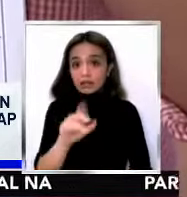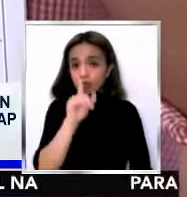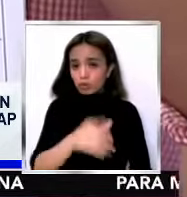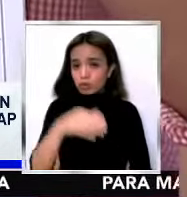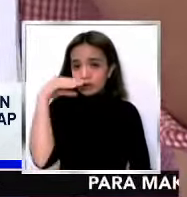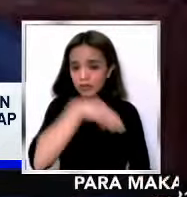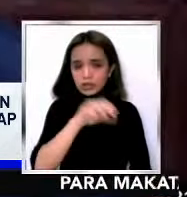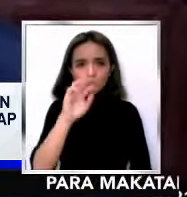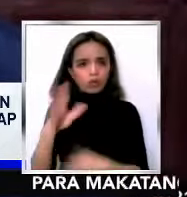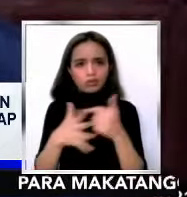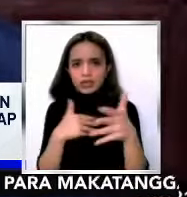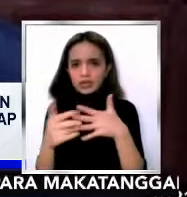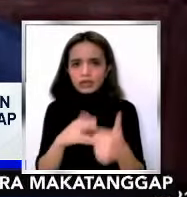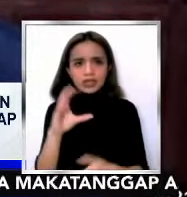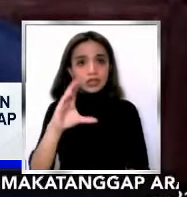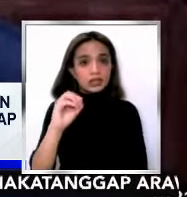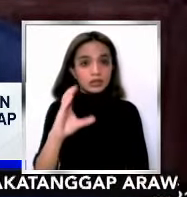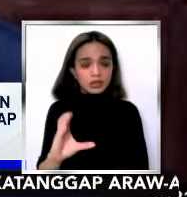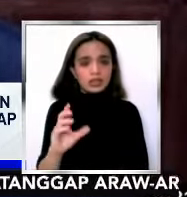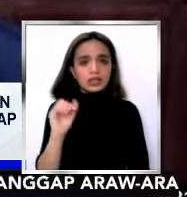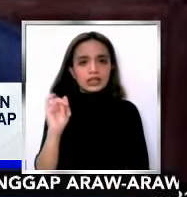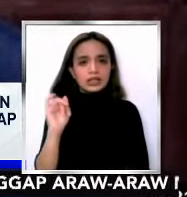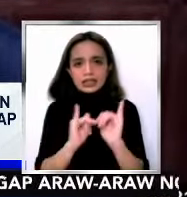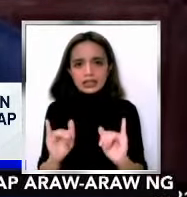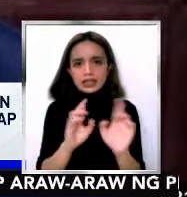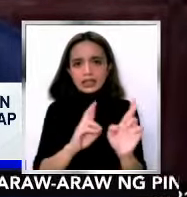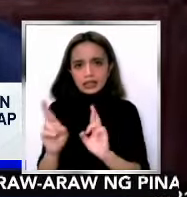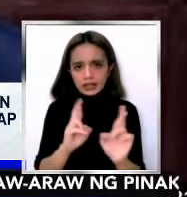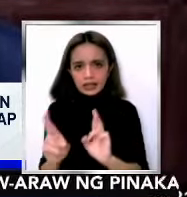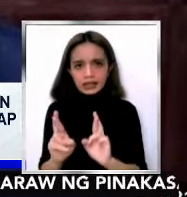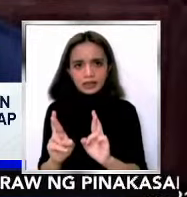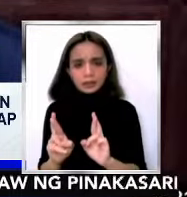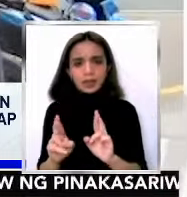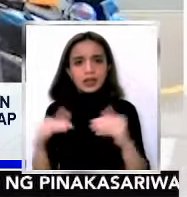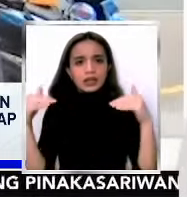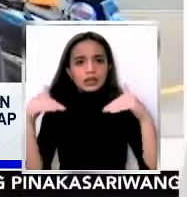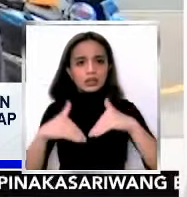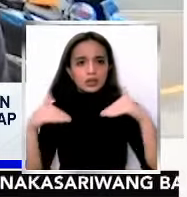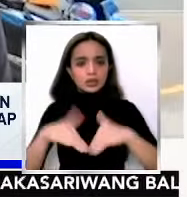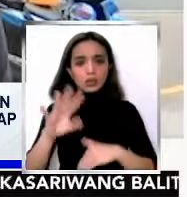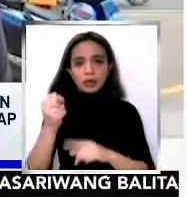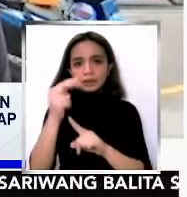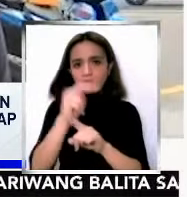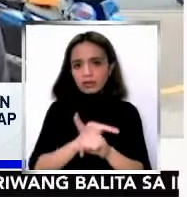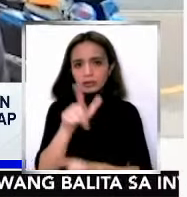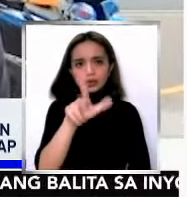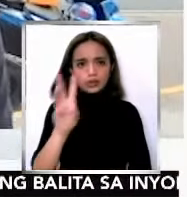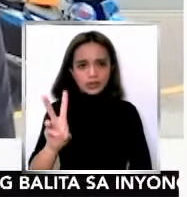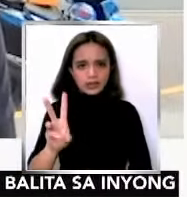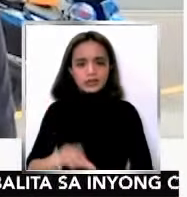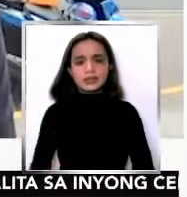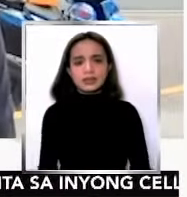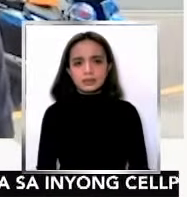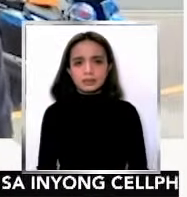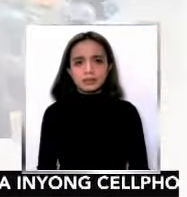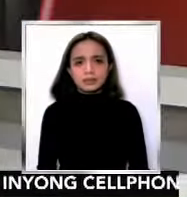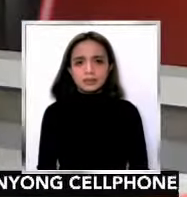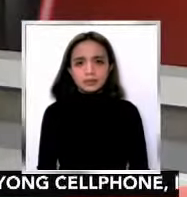sa kanyang COC. Handa raw silang humarap kay Marcos sa hearing sa November 26. Joseph Morong, nakatutok 24